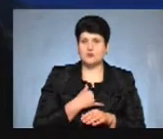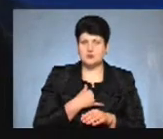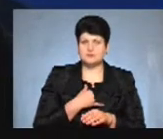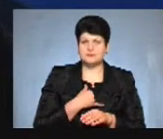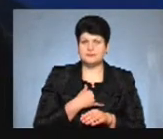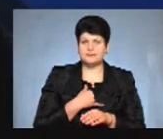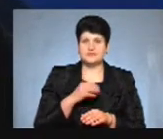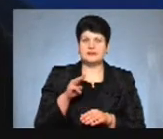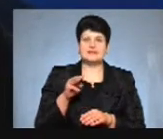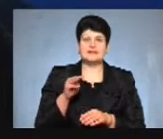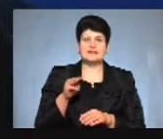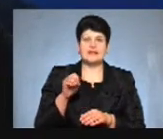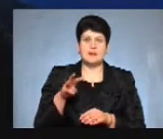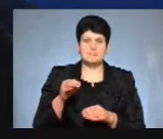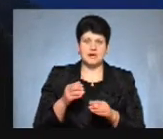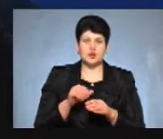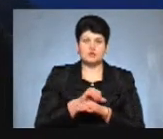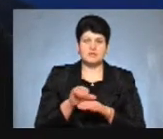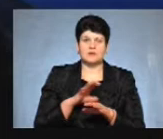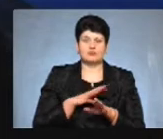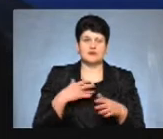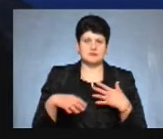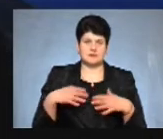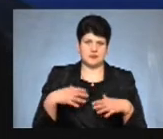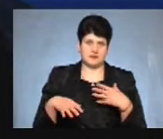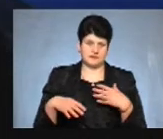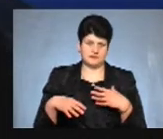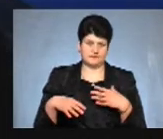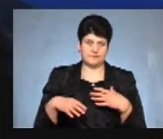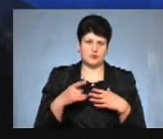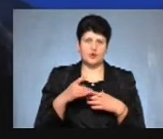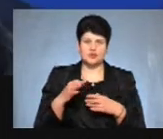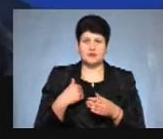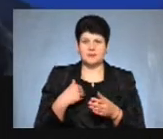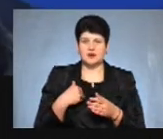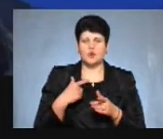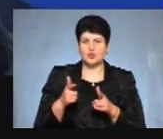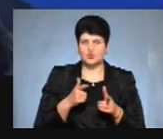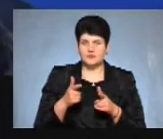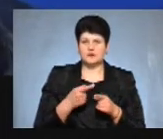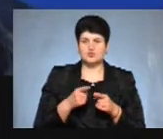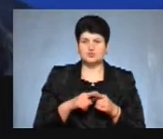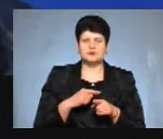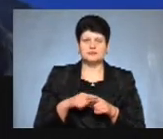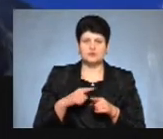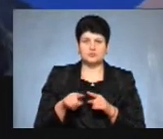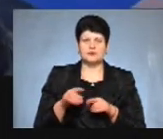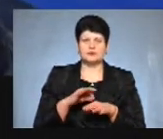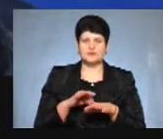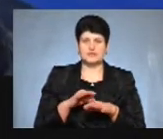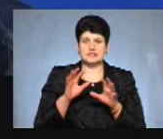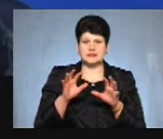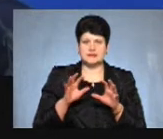темпи розмитнення були дуже слабкими, хоча ми і готувалися до швидкого введення цього закону